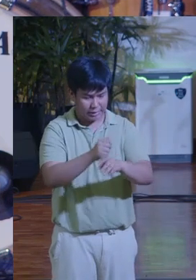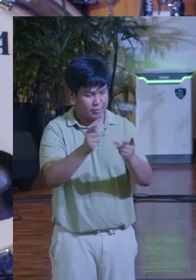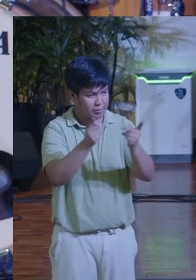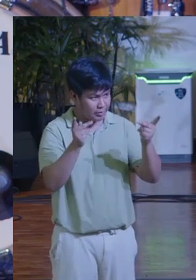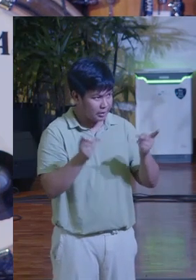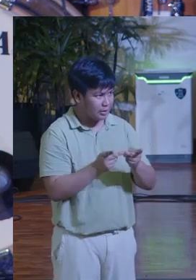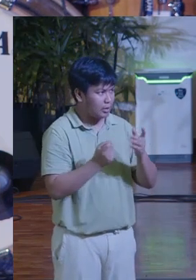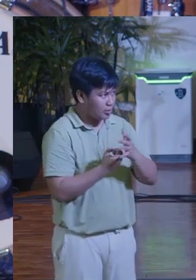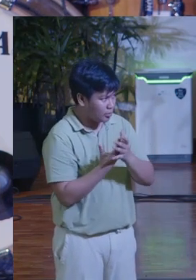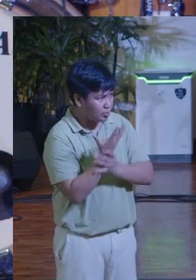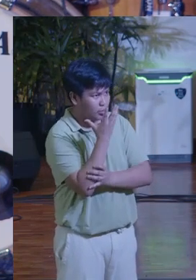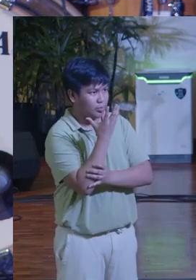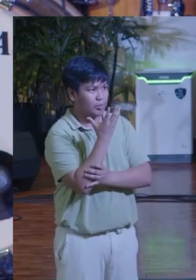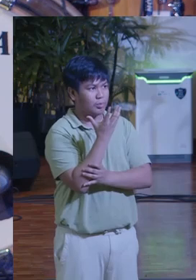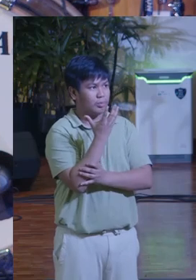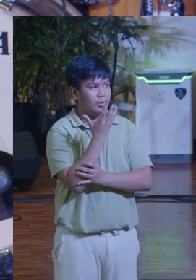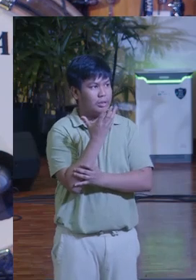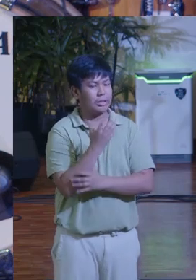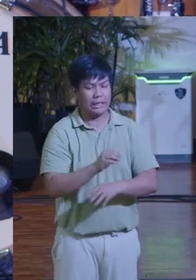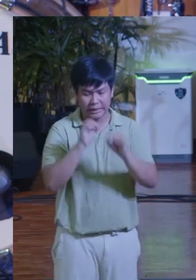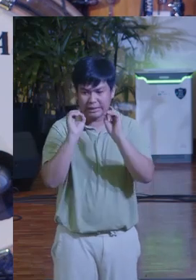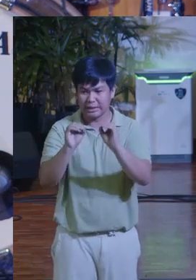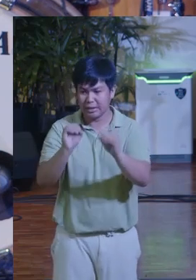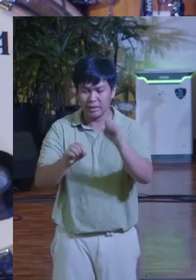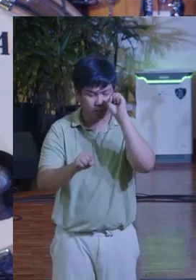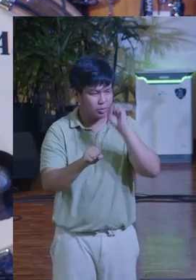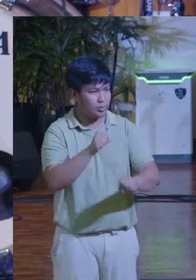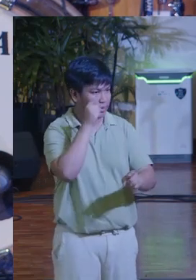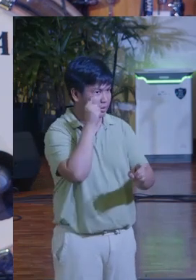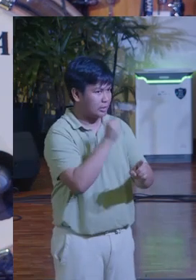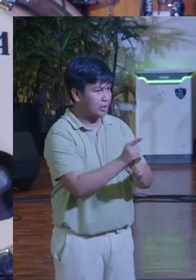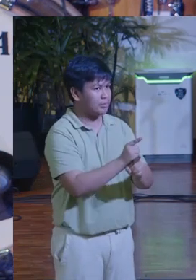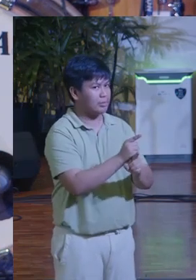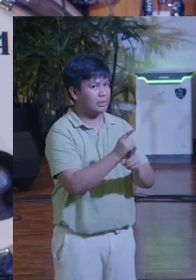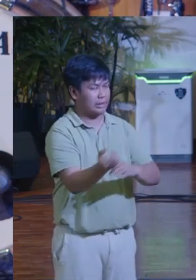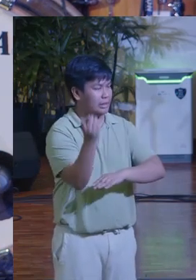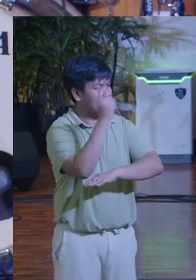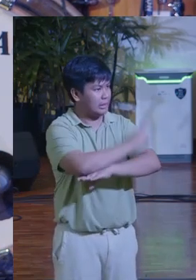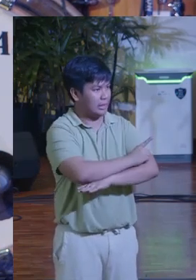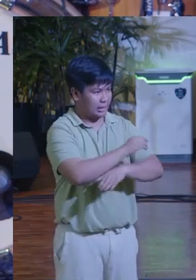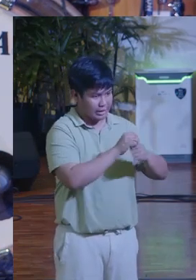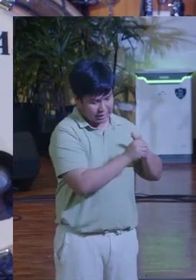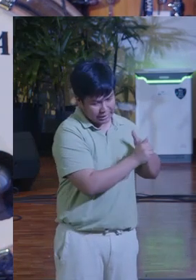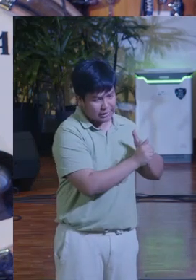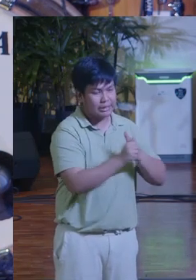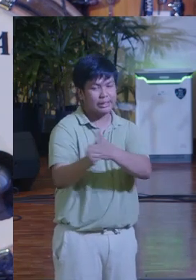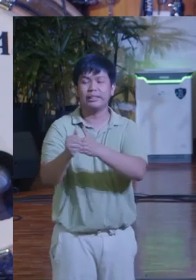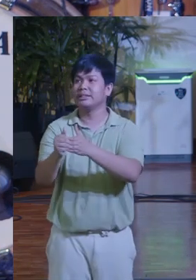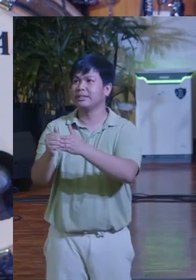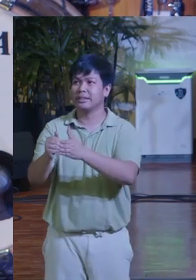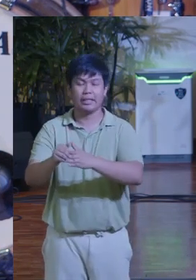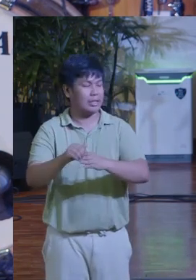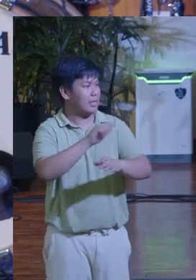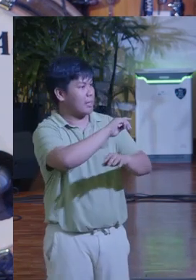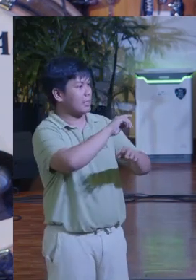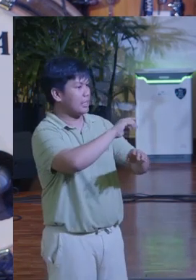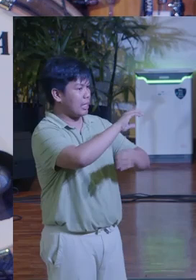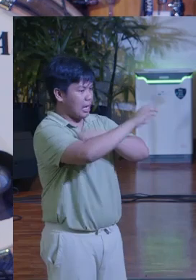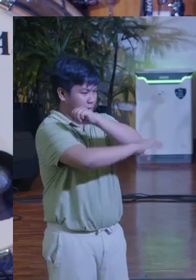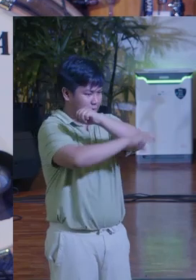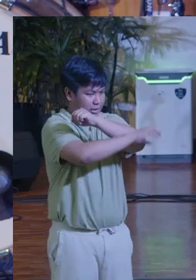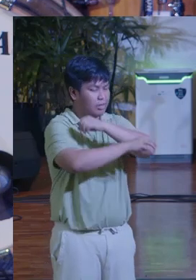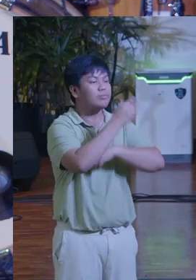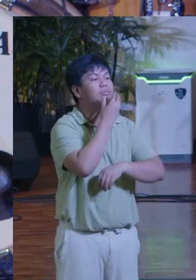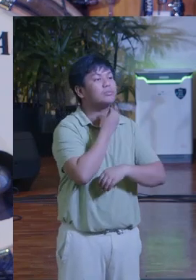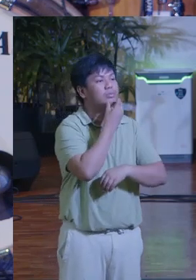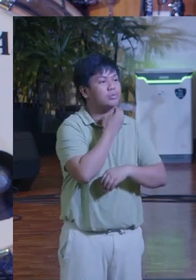mapalaki, mahalagaan at maturuan upang sa tamang panahon, mapamunuan niya ang kanyang bayan na makalaya